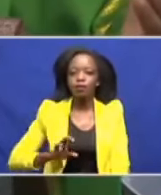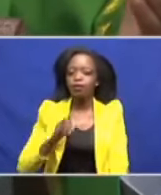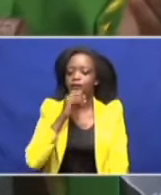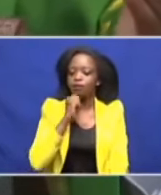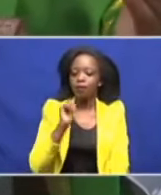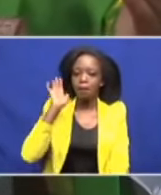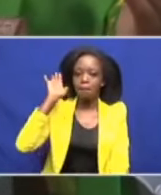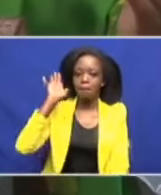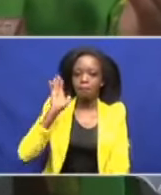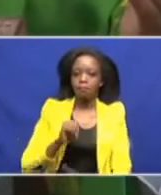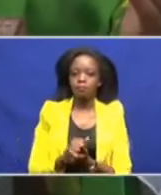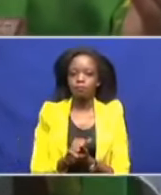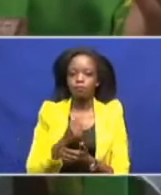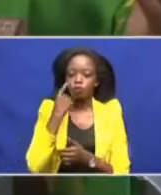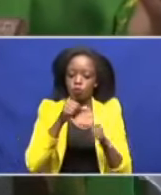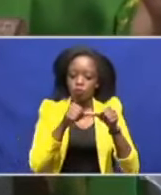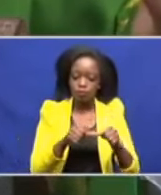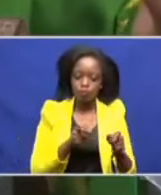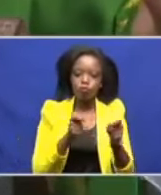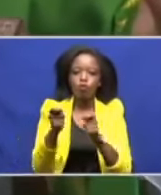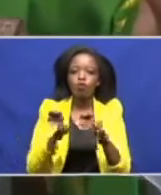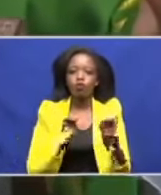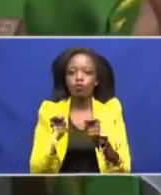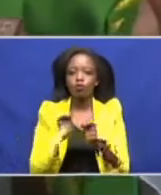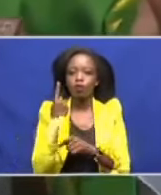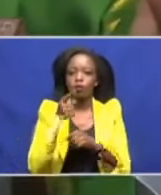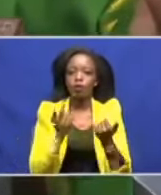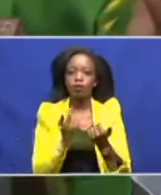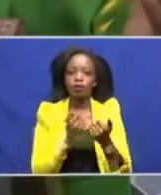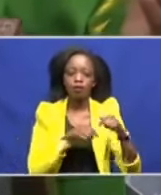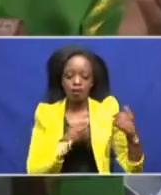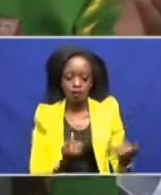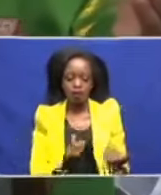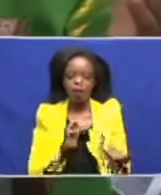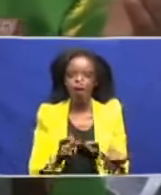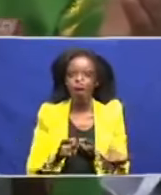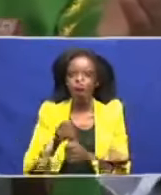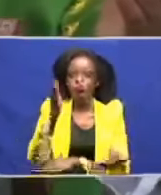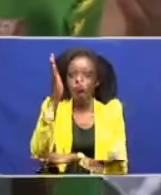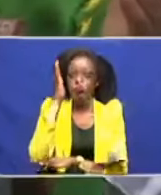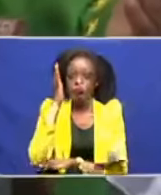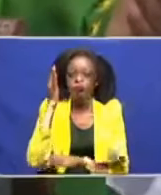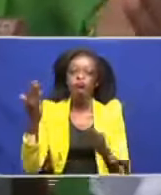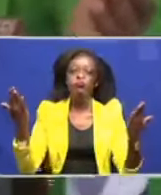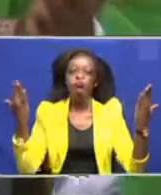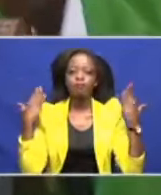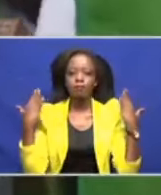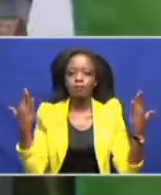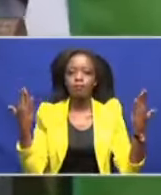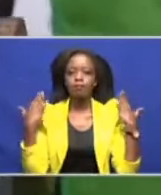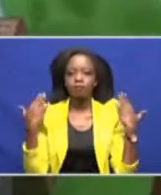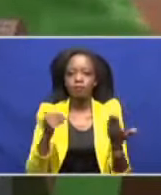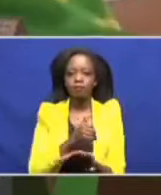mwanao, anayeishi na kutawala nawe katika umoja wa Roho Mtakatifu, Mungu daima na